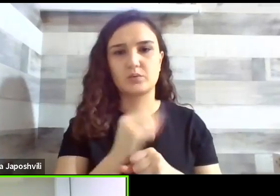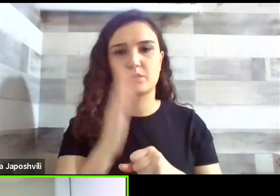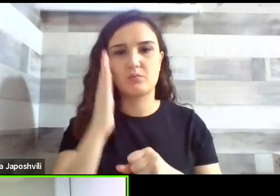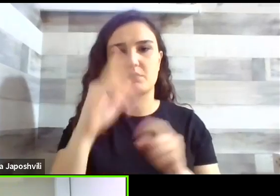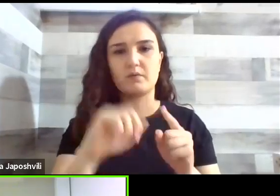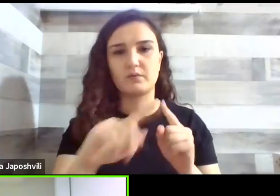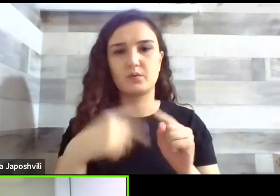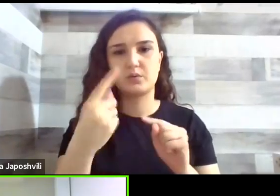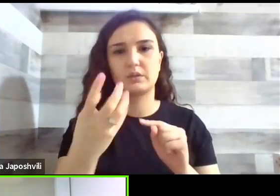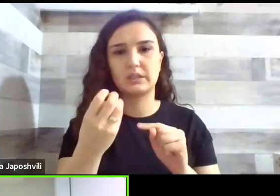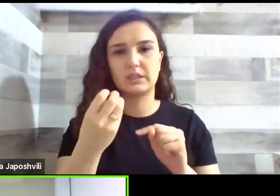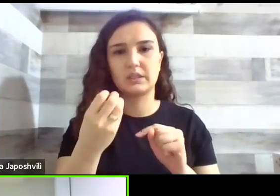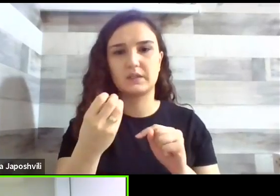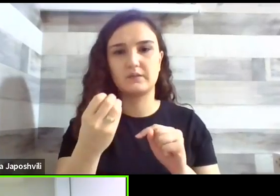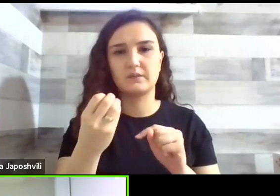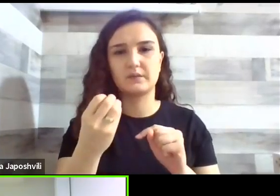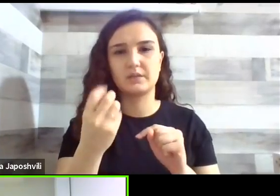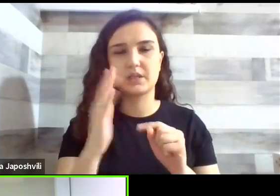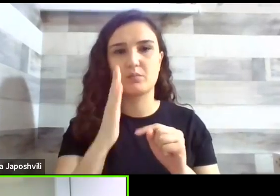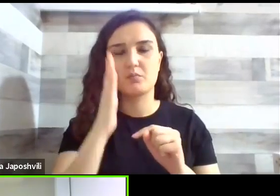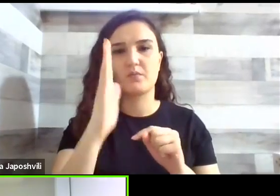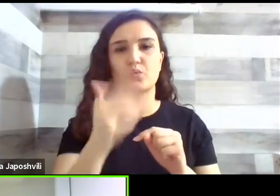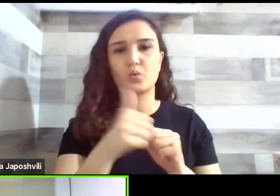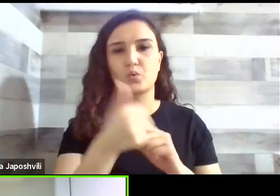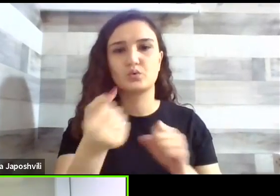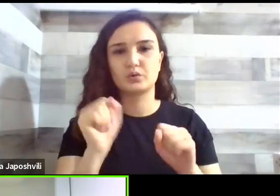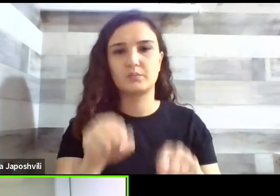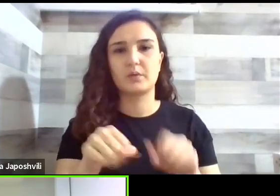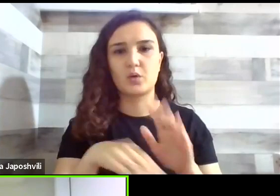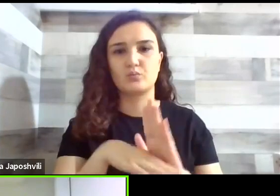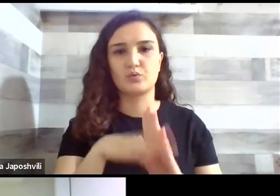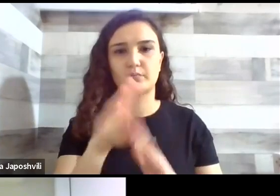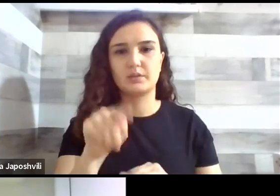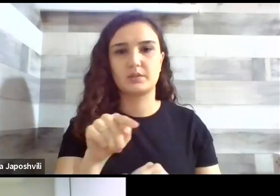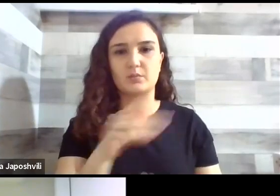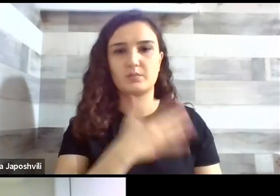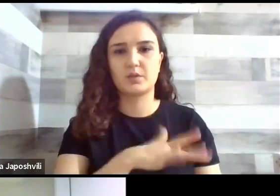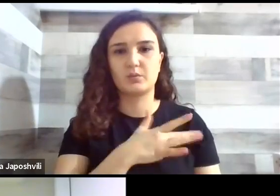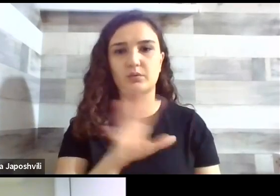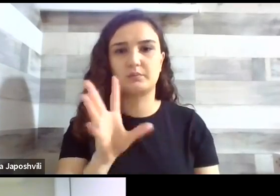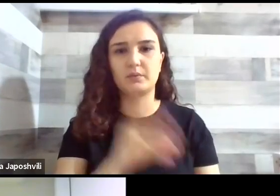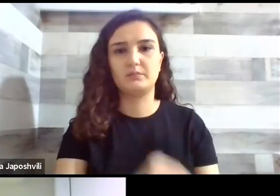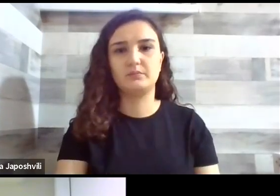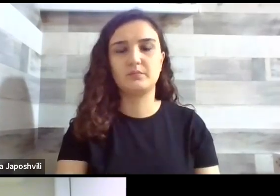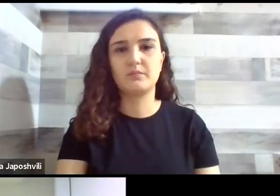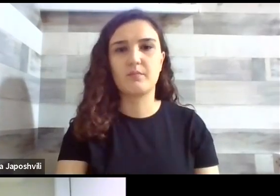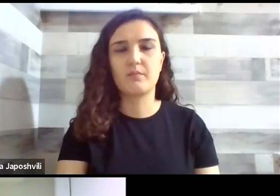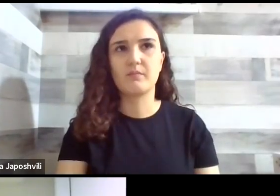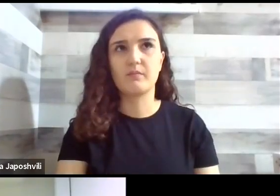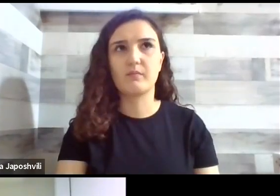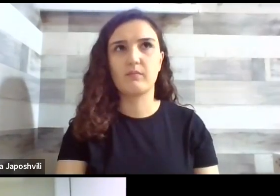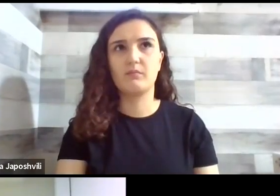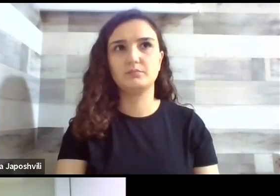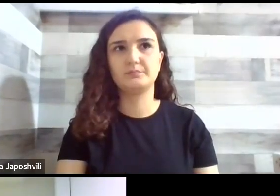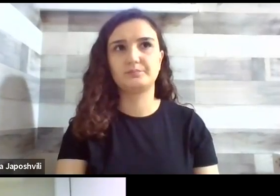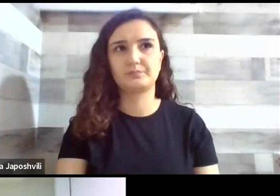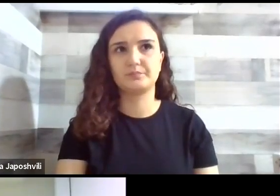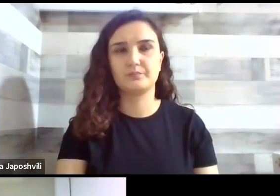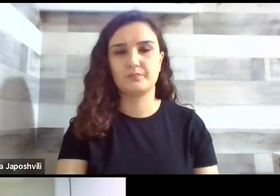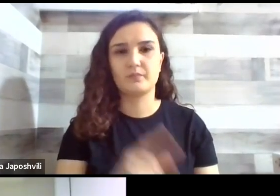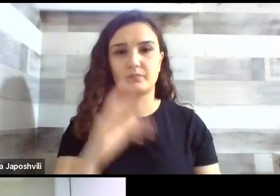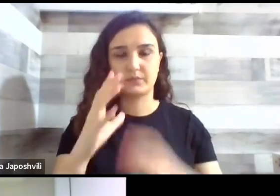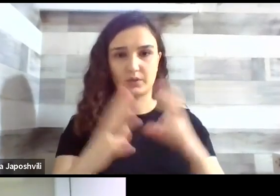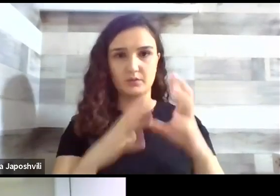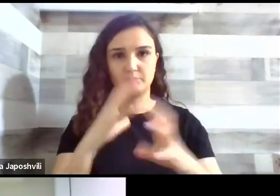ანუ ვთქვათ კიდევ სამომავლოდ როგორ შეიძლება გამოიმჯობესდეს სამსახური. კი ბატონო, ანუ ნაშრომი ეფუძნება გარკვეულ